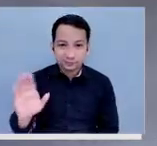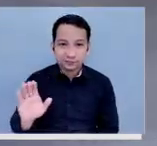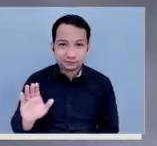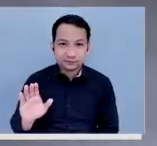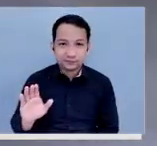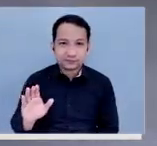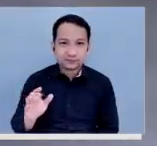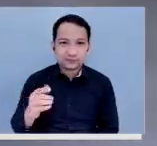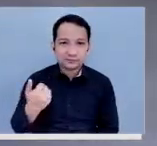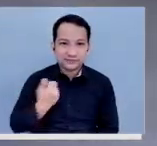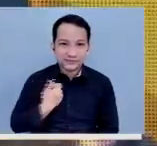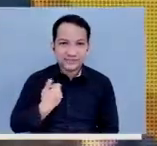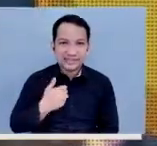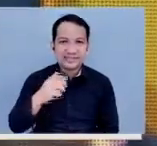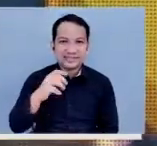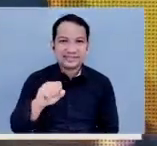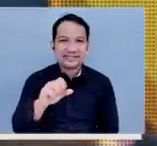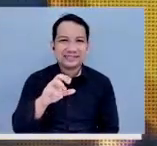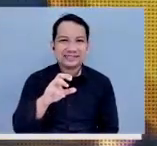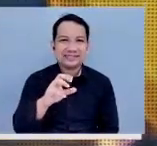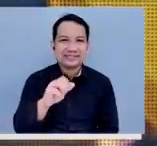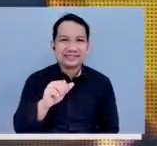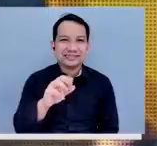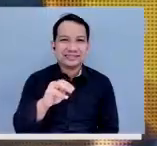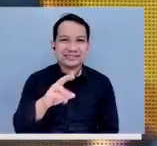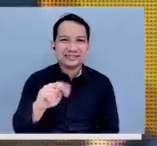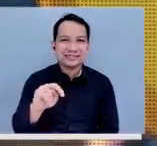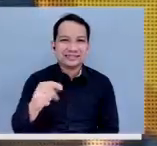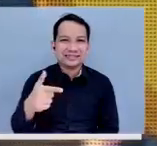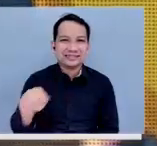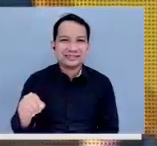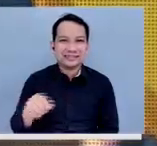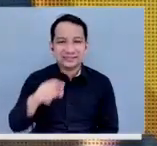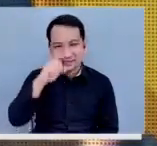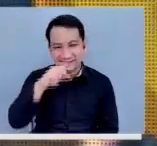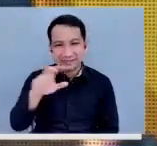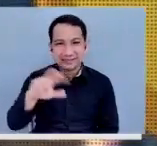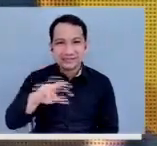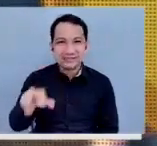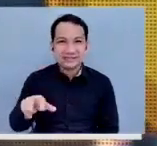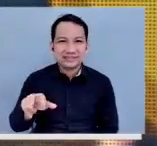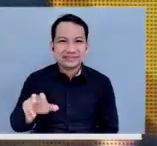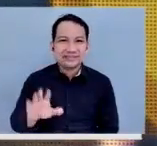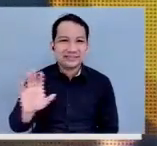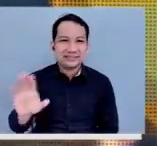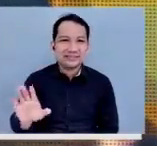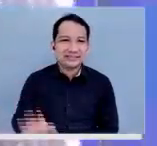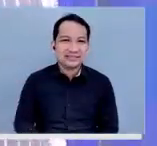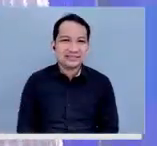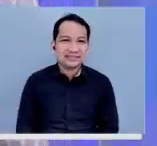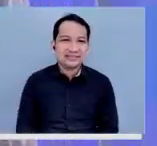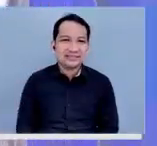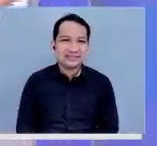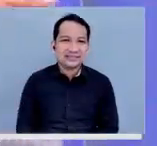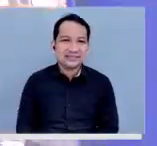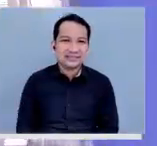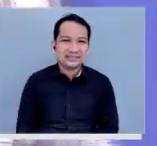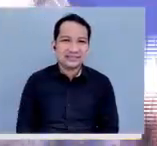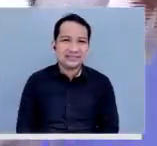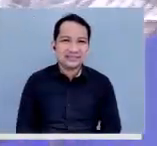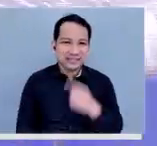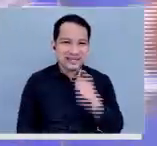po. Wow! Ilang taon ka, sir? 33. Oh, kita mo? 33. Parang kayo. So, pwedeng Manong din ang tawag ka sa